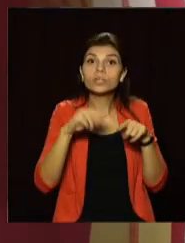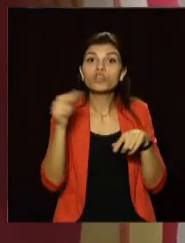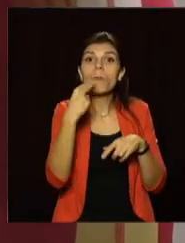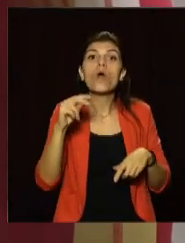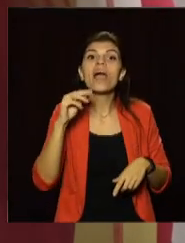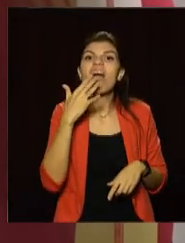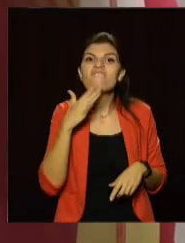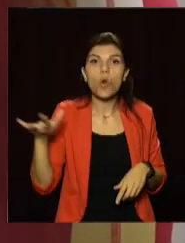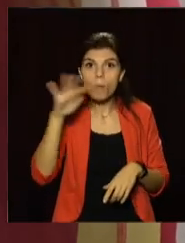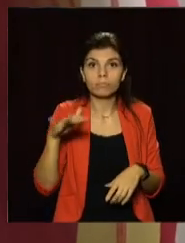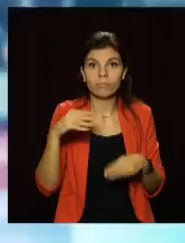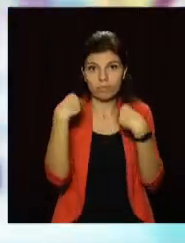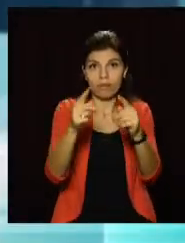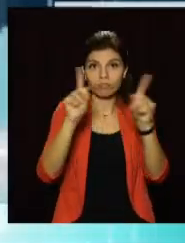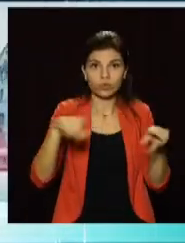Європи.